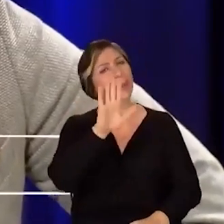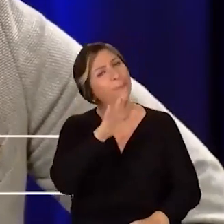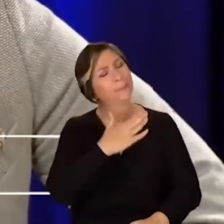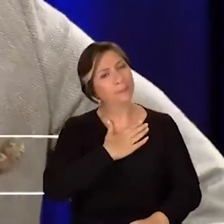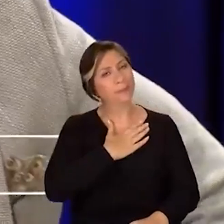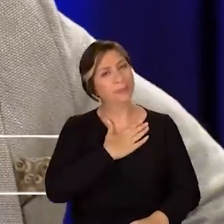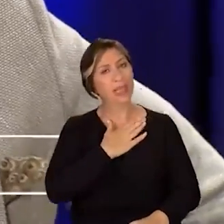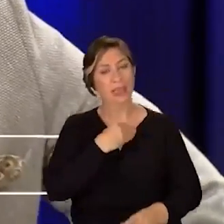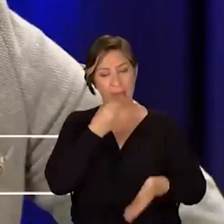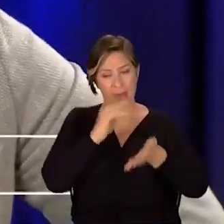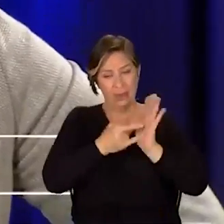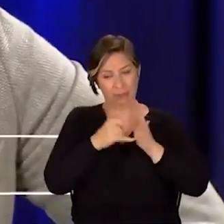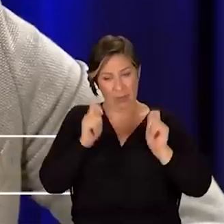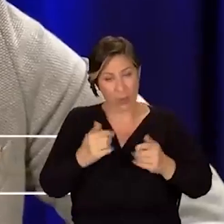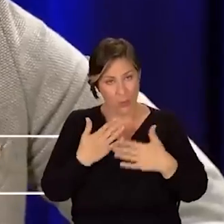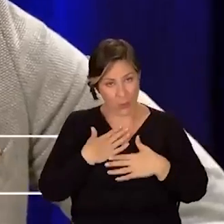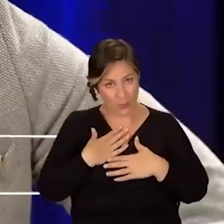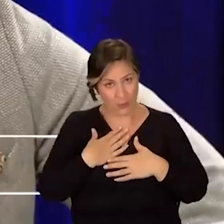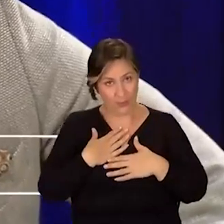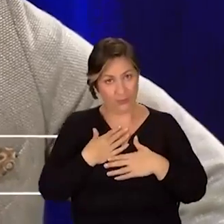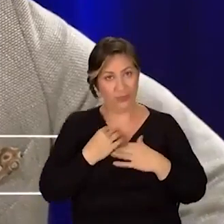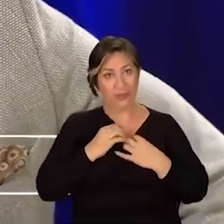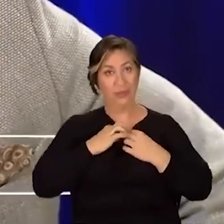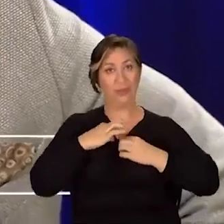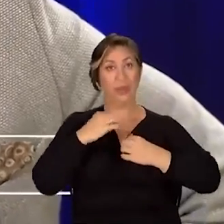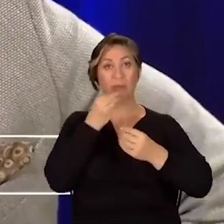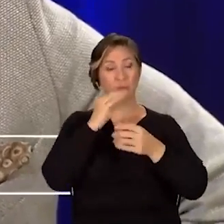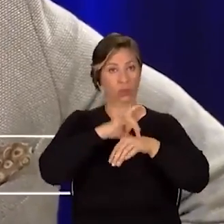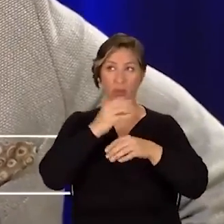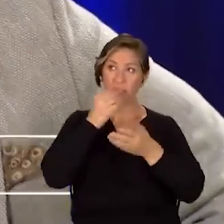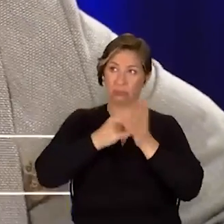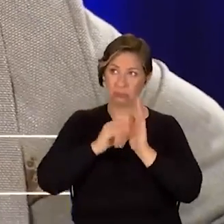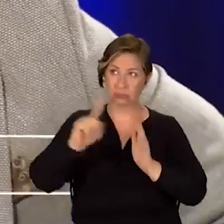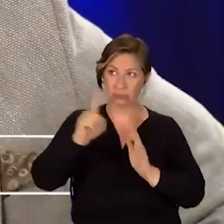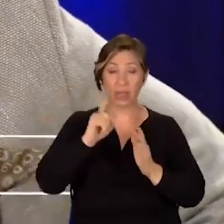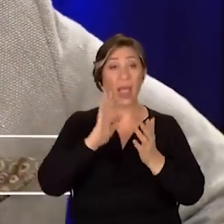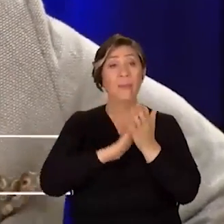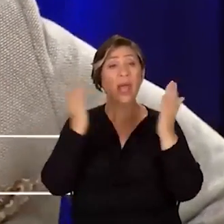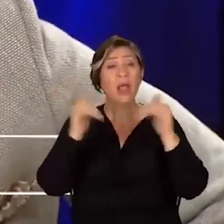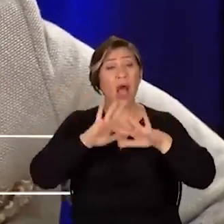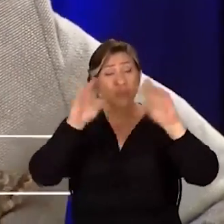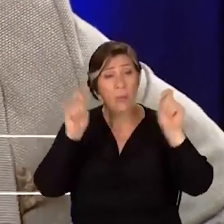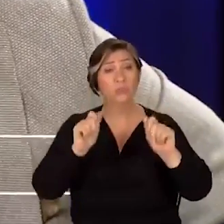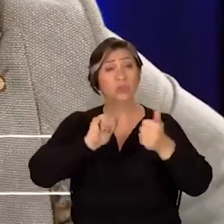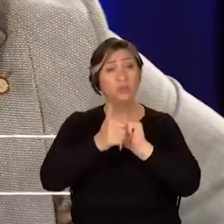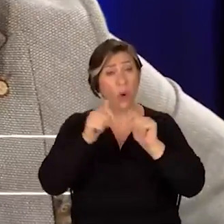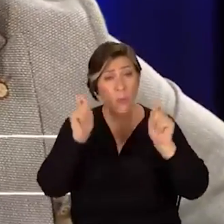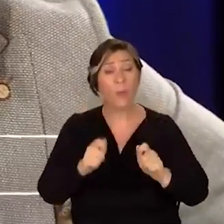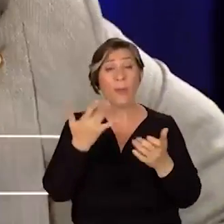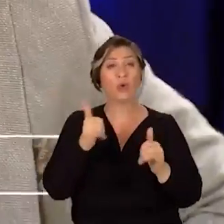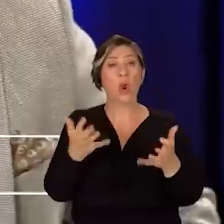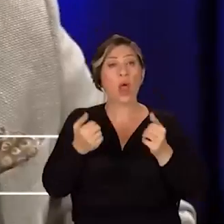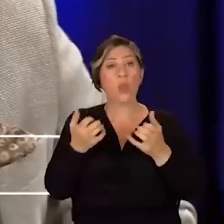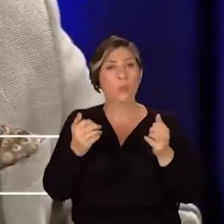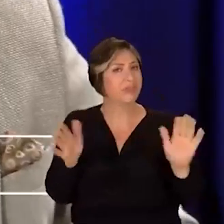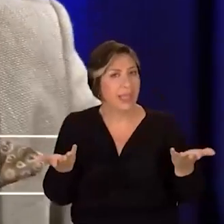diyor rejim yapıyorum. Gidiyorum diyetisyene, ondan sonra elimden gelen her şeyi yapıyorum. Spor yapıyorum ama kilo alıyorum.